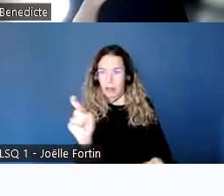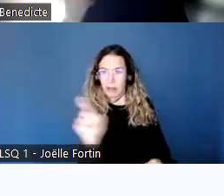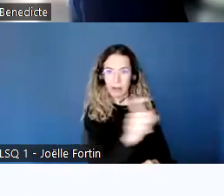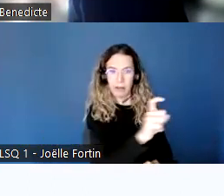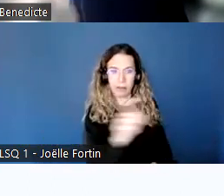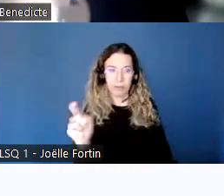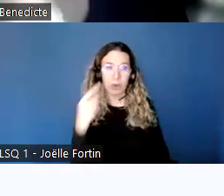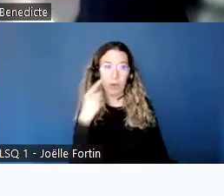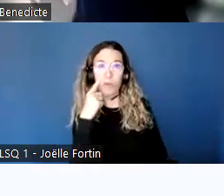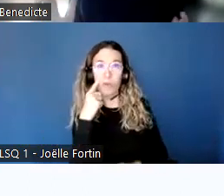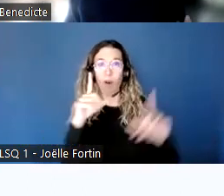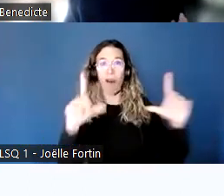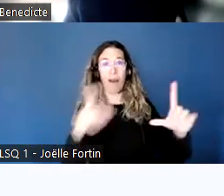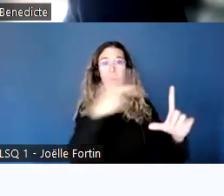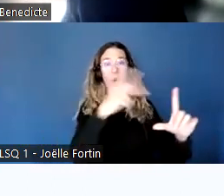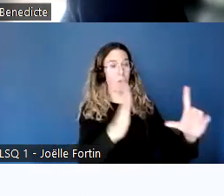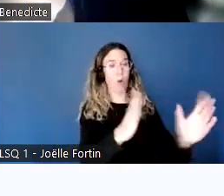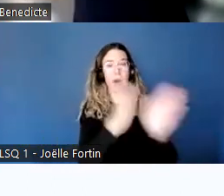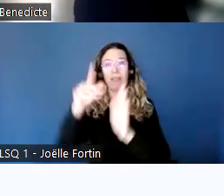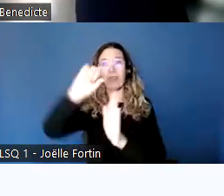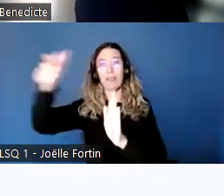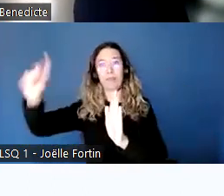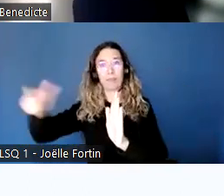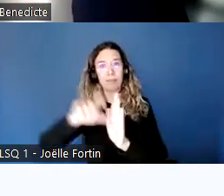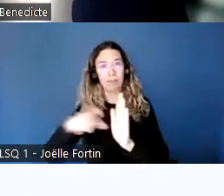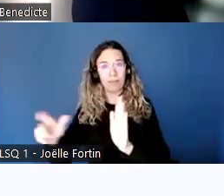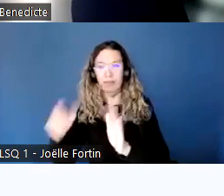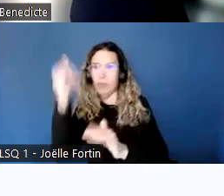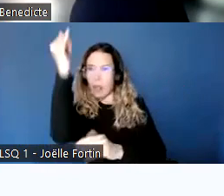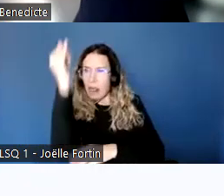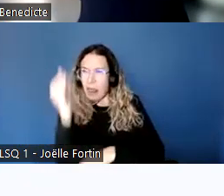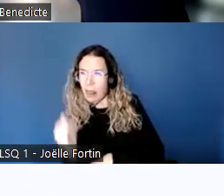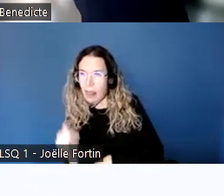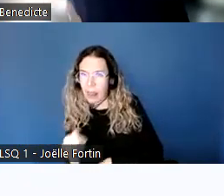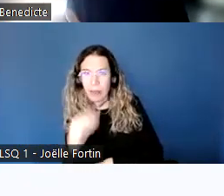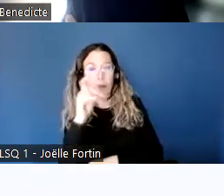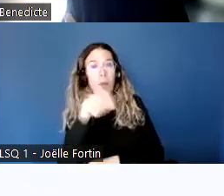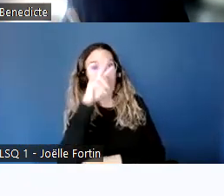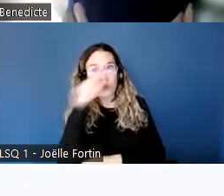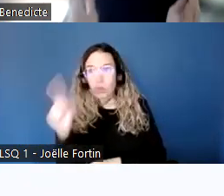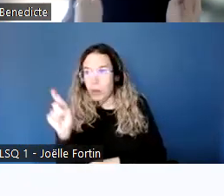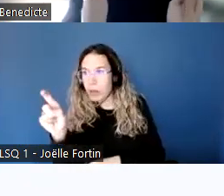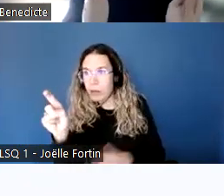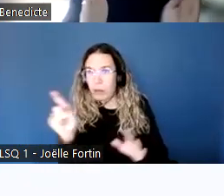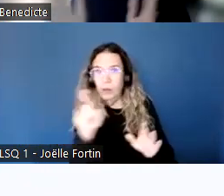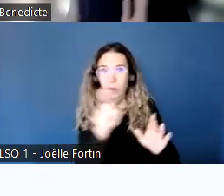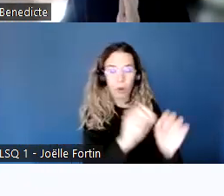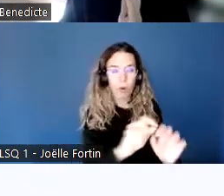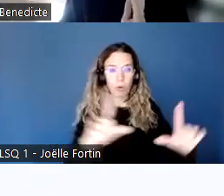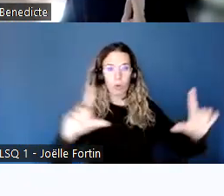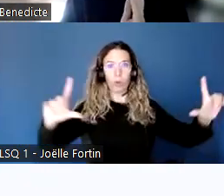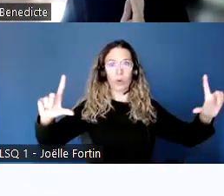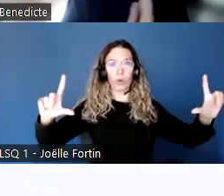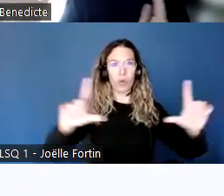regardez votre écran Zoom, vous verrez qu'il y a une espèce de ligne de séparation verticale entre la vision de l'écran